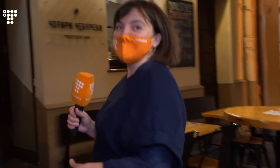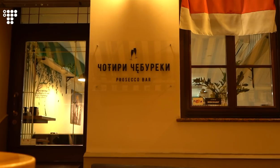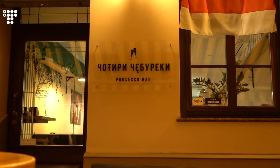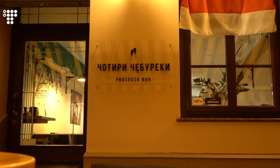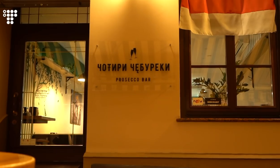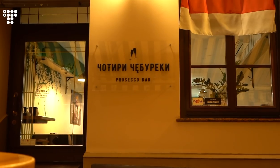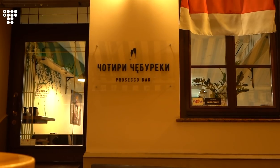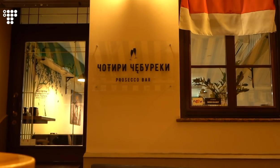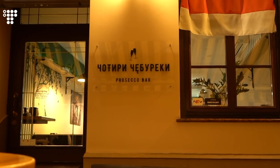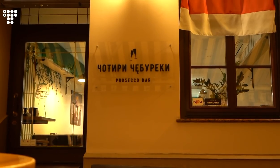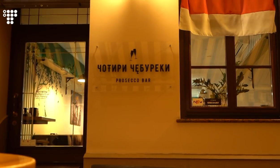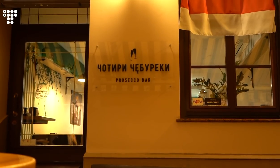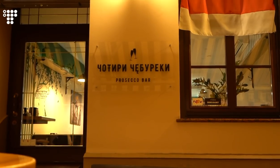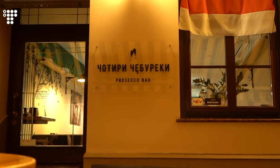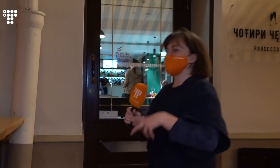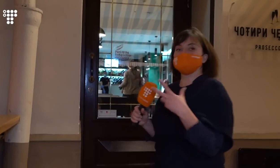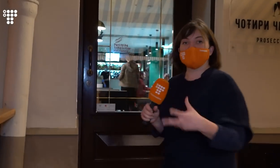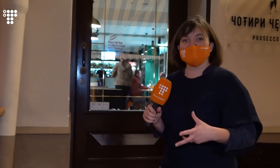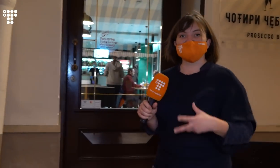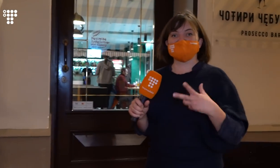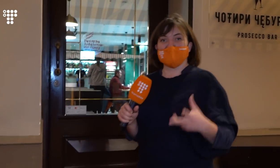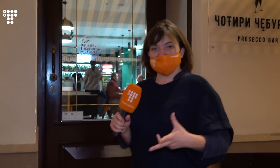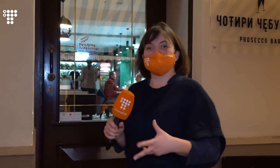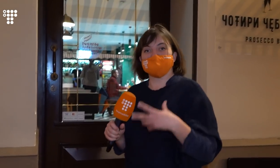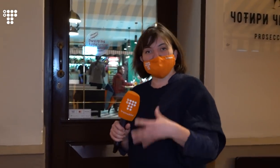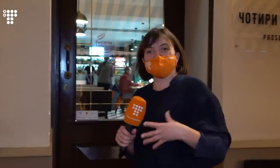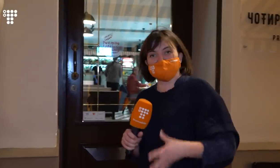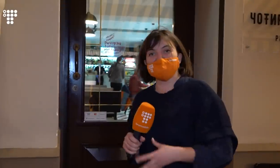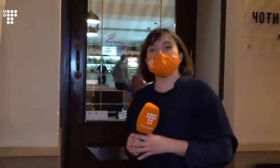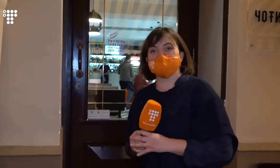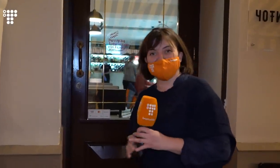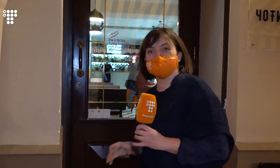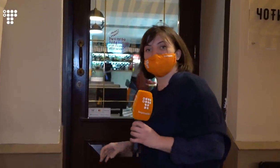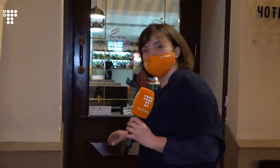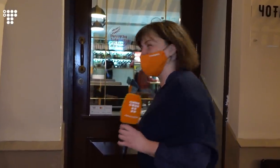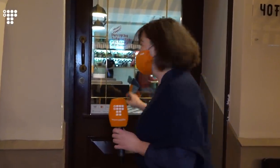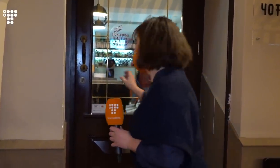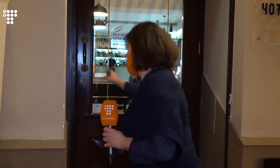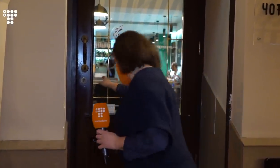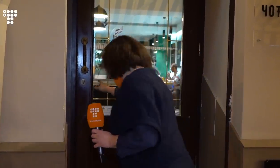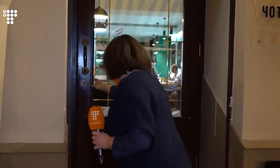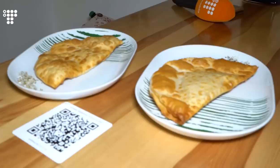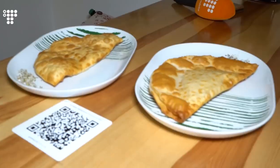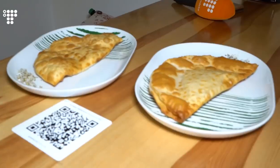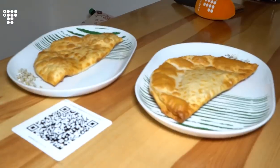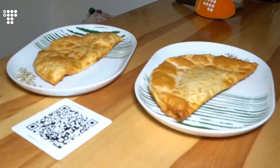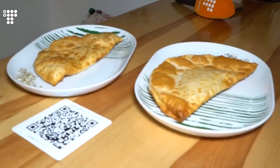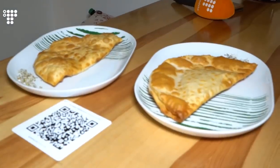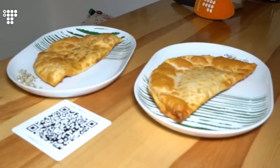дільниця. Це Чебуречна. Тут замовляють страви відповідно до своїх політичних